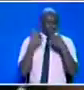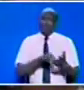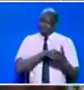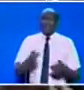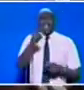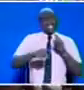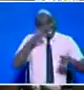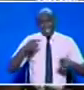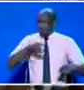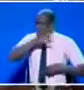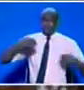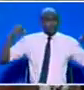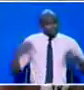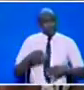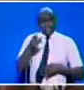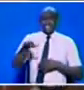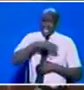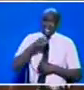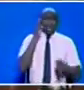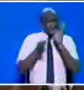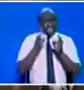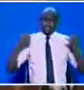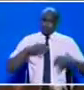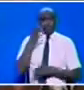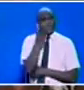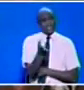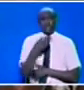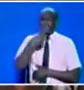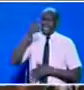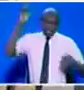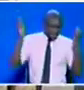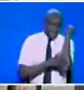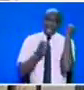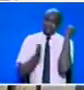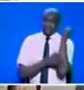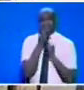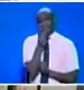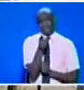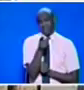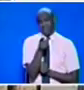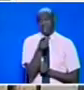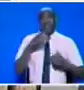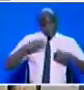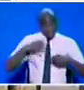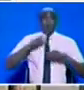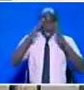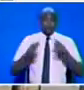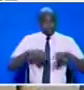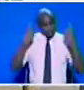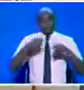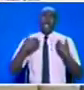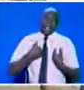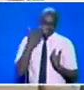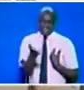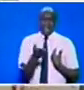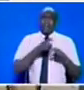mauaji imetustua sana wakaji wa Athiriva Embakasi, na tunaikondemn kabisa. Even if people defy in the house, they